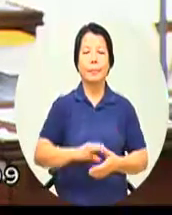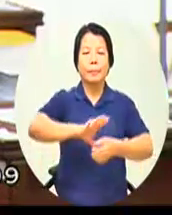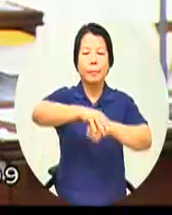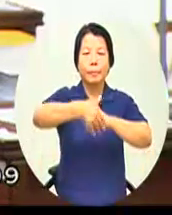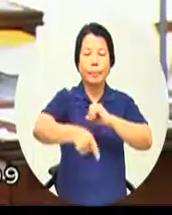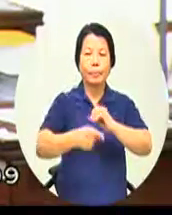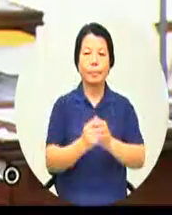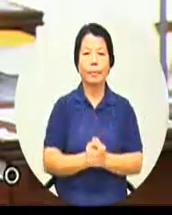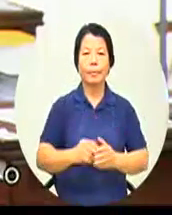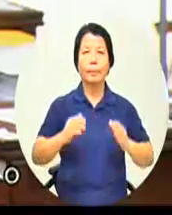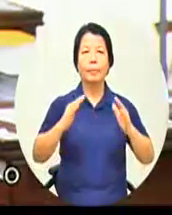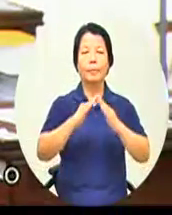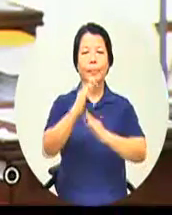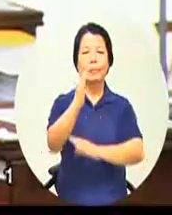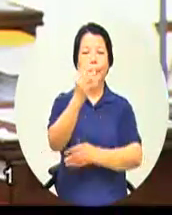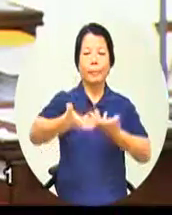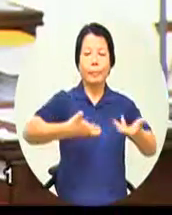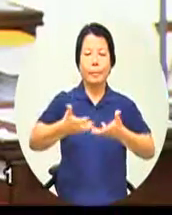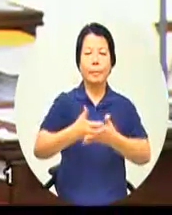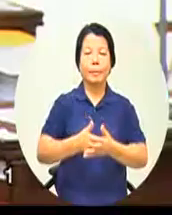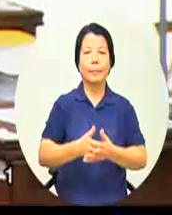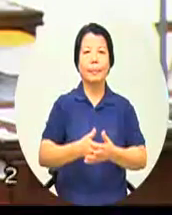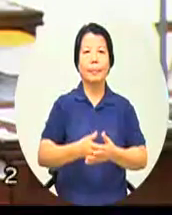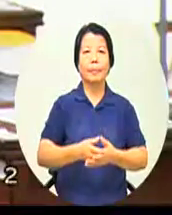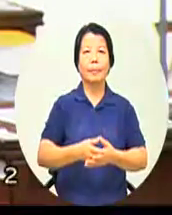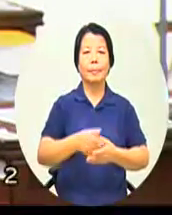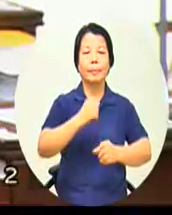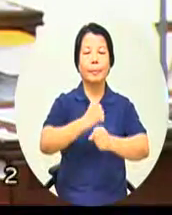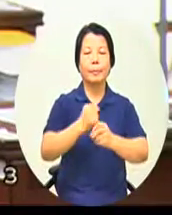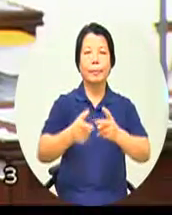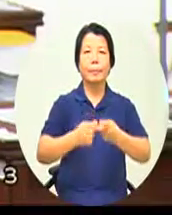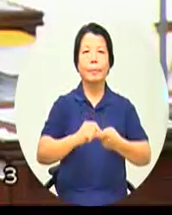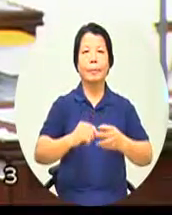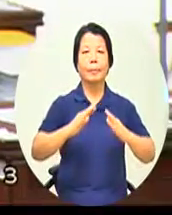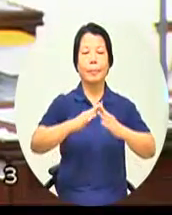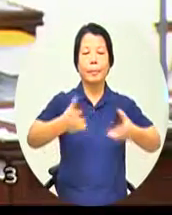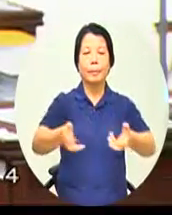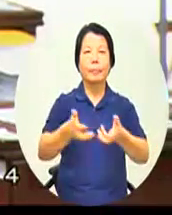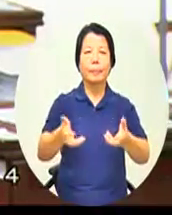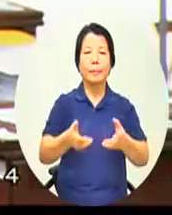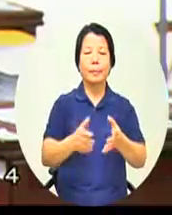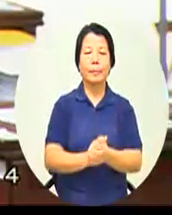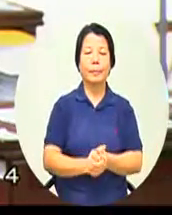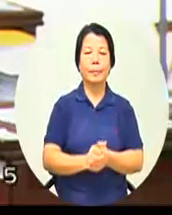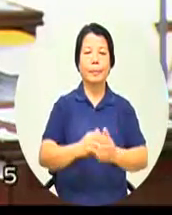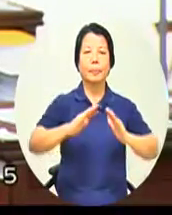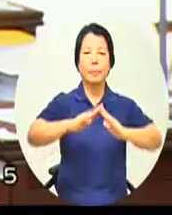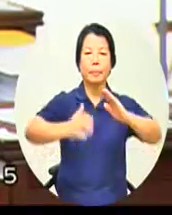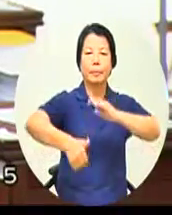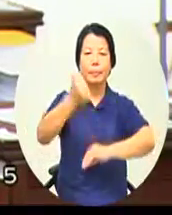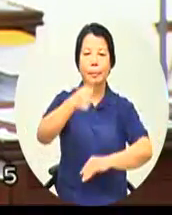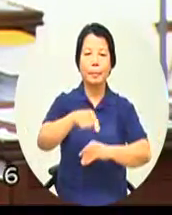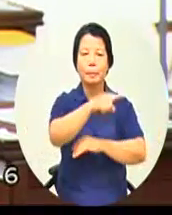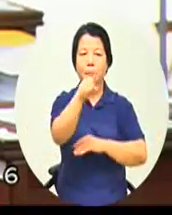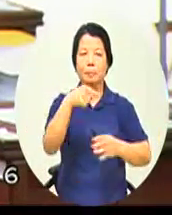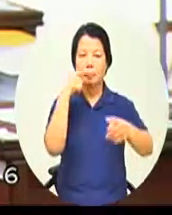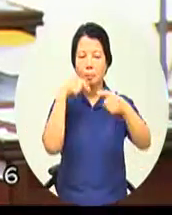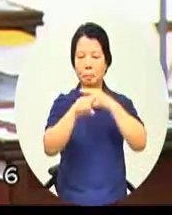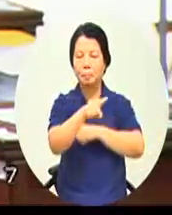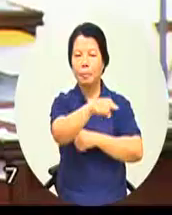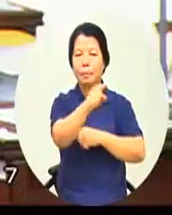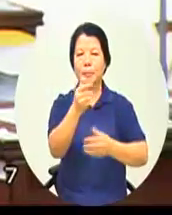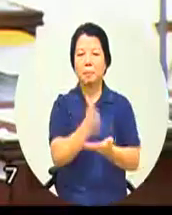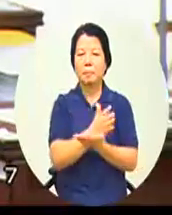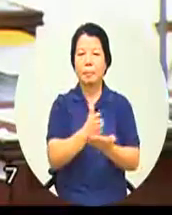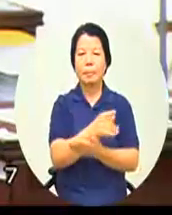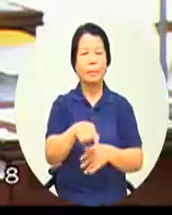的市政的运作、市政的建设嘞，吼，包括哦，咱的市长嘞，迄人误解。也啊，有人啊批评嘞，伊嘛是提出